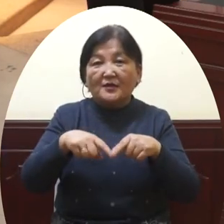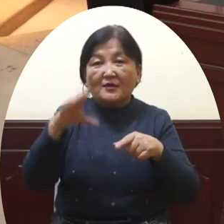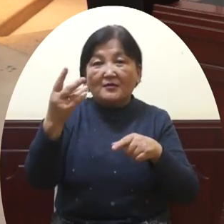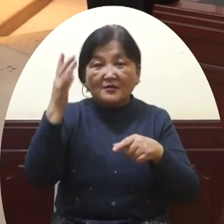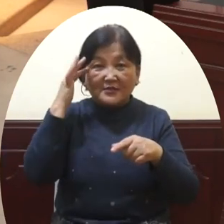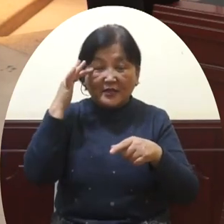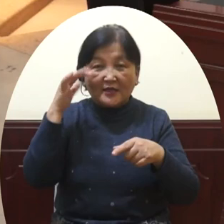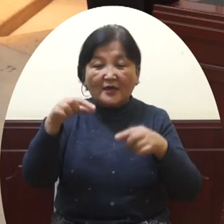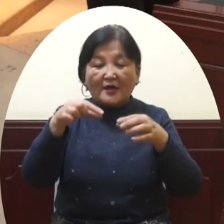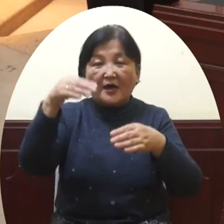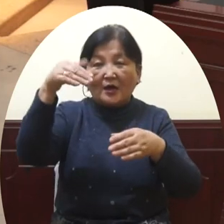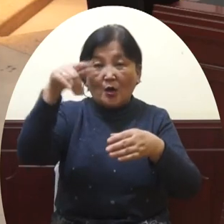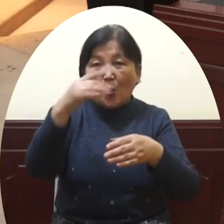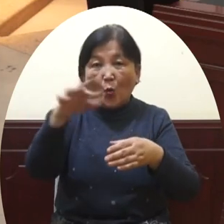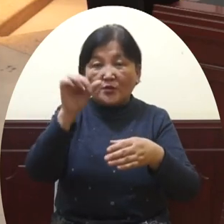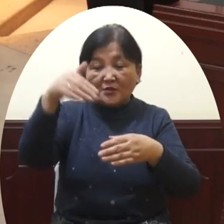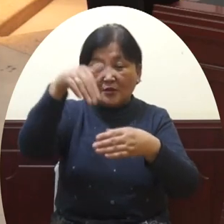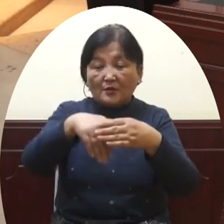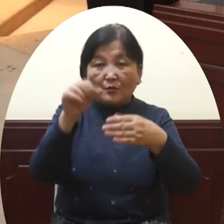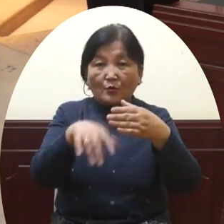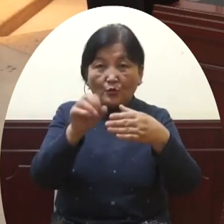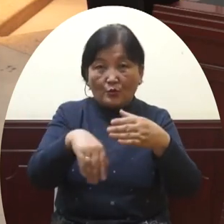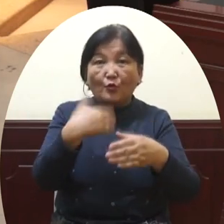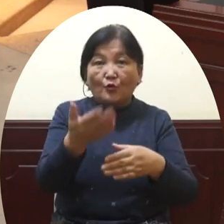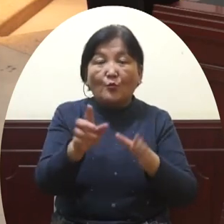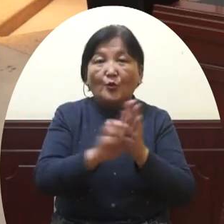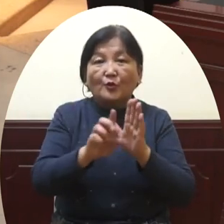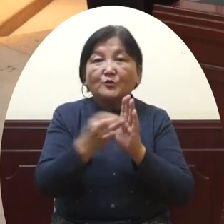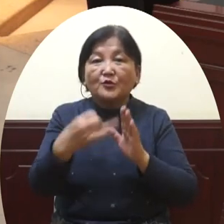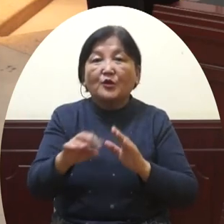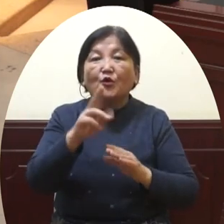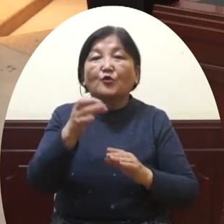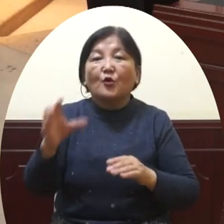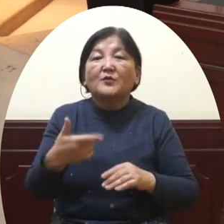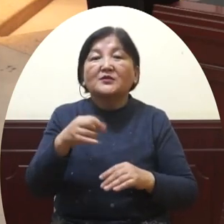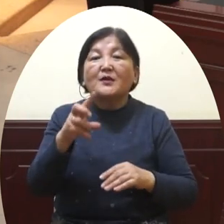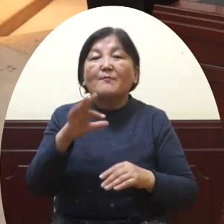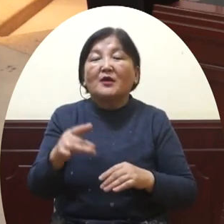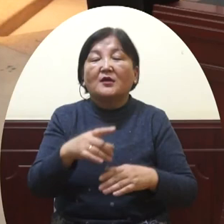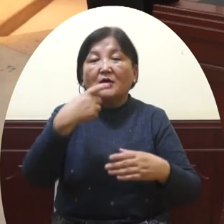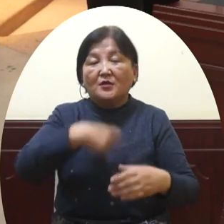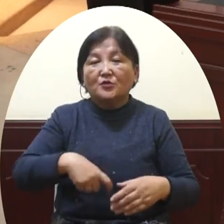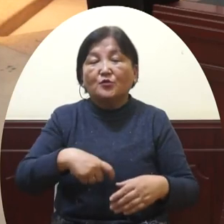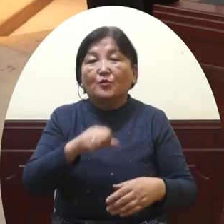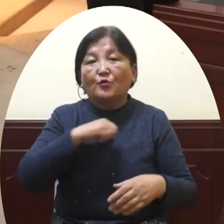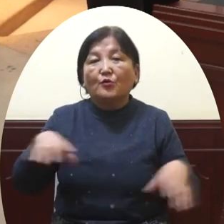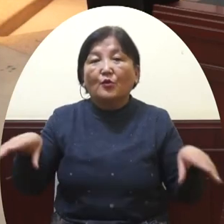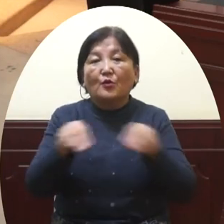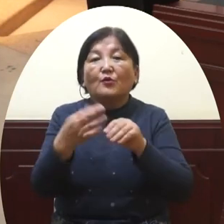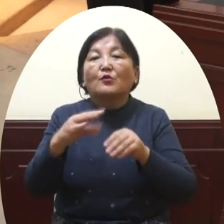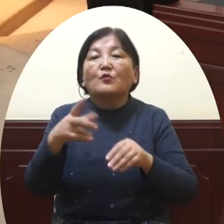баярлалаа. За ингээд гэрэлт дуус өөрийнхөө бас дуус дүгнэлтийг лээ тэгээд комиссийн гишүүн гам байх шиг бас үргэлж